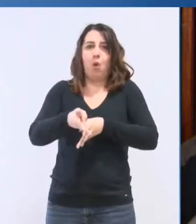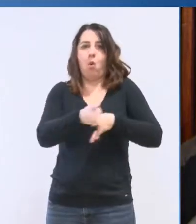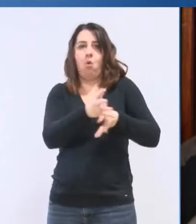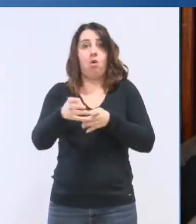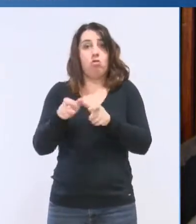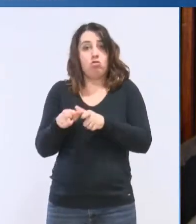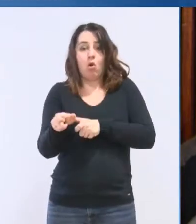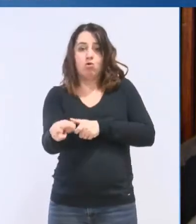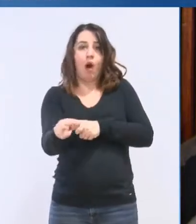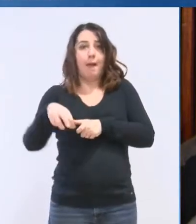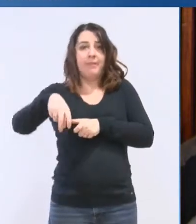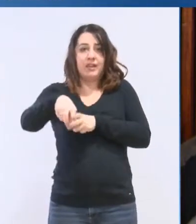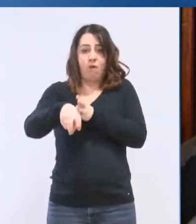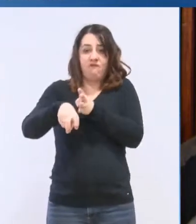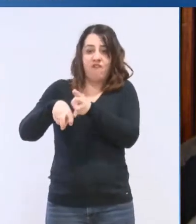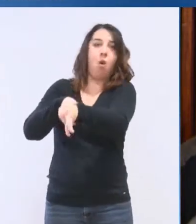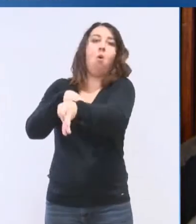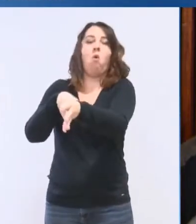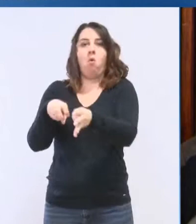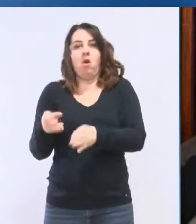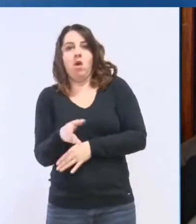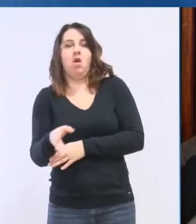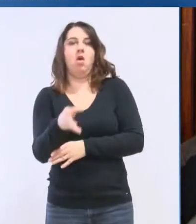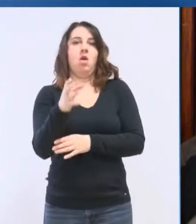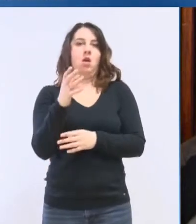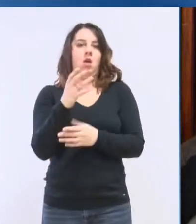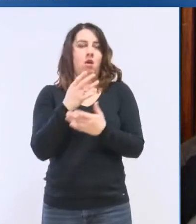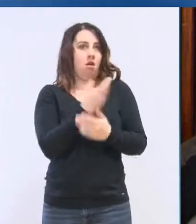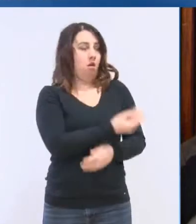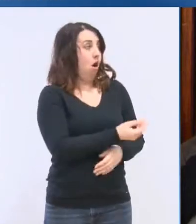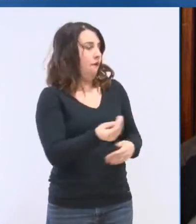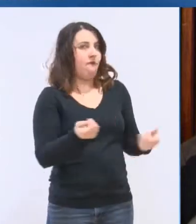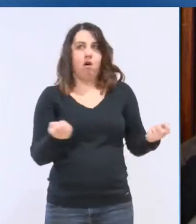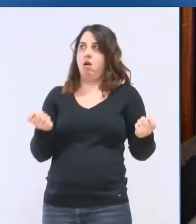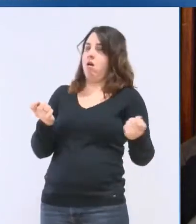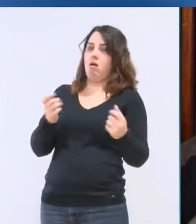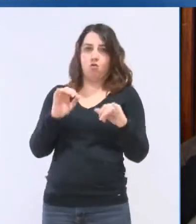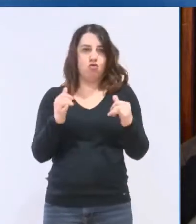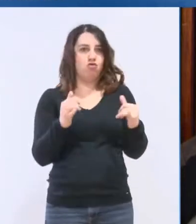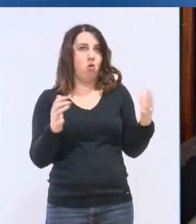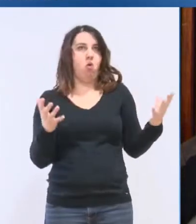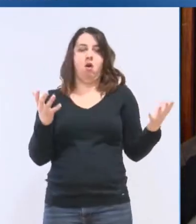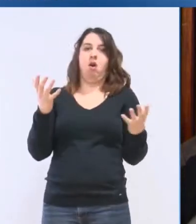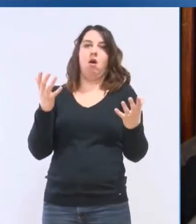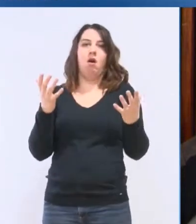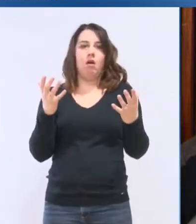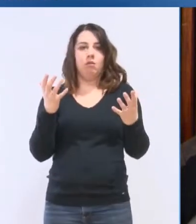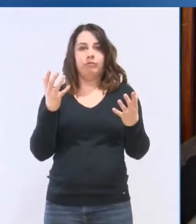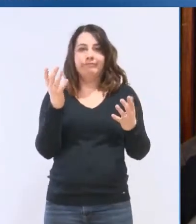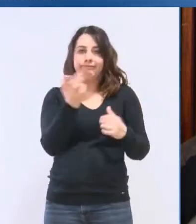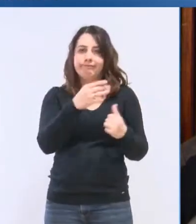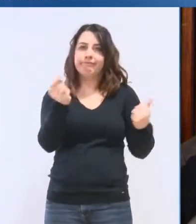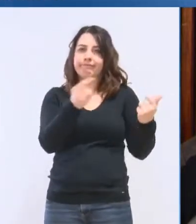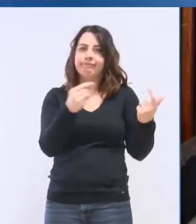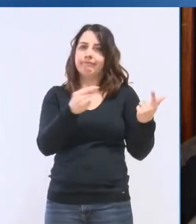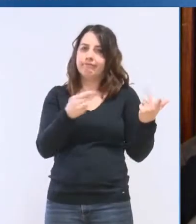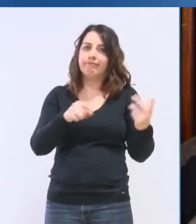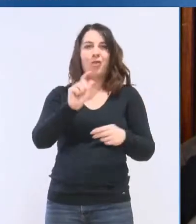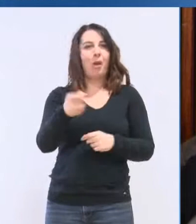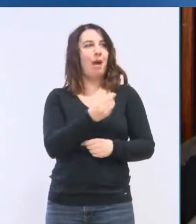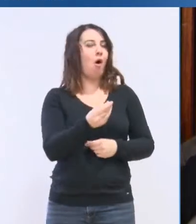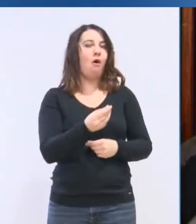trottoirs, autant de contraintes qui pèsent sur la présence et sur les jeux de l'enfant dans la ville. Il devrait pouvoir se